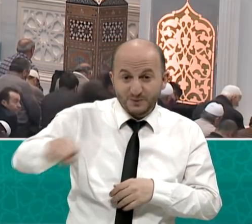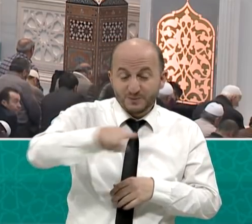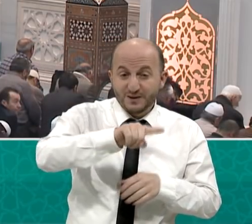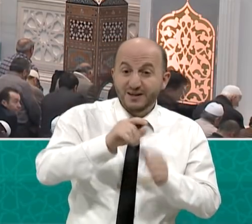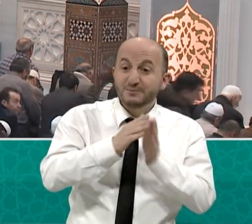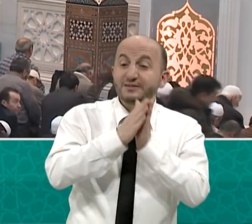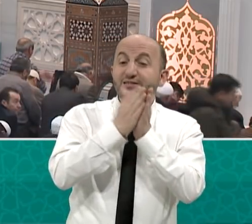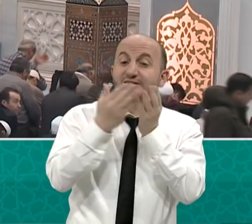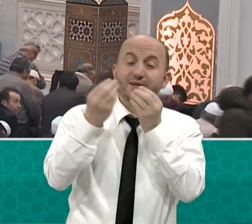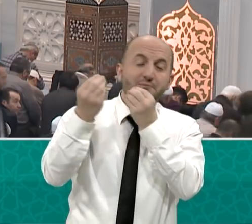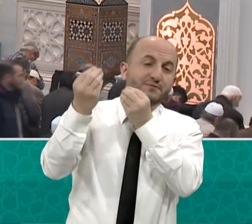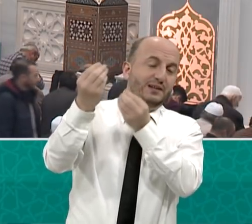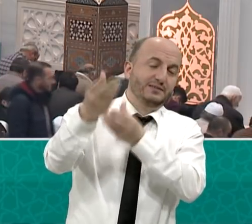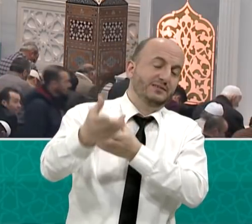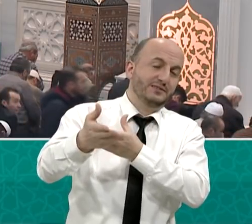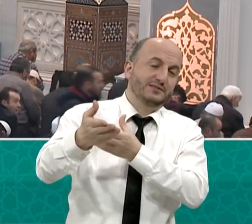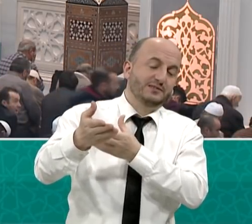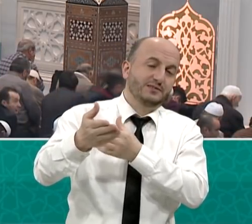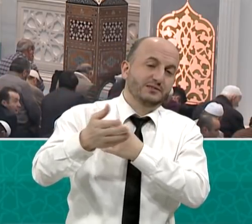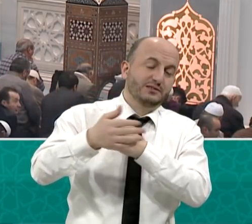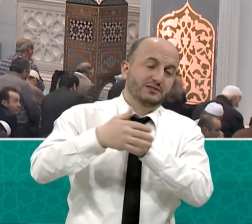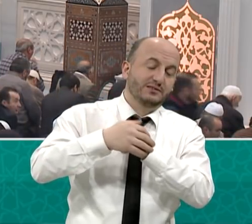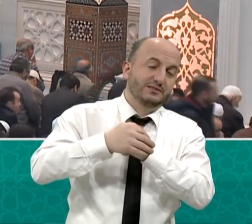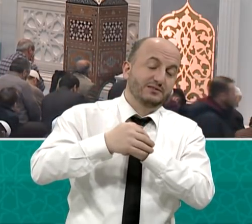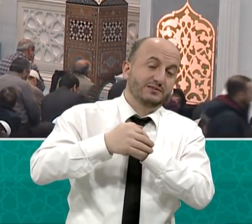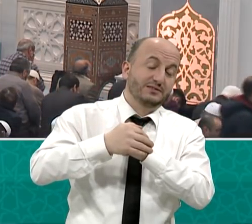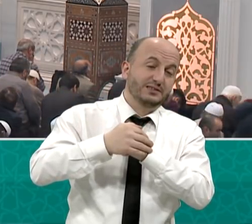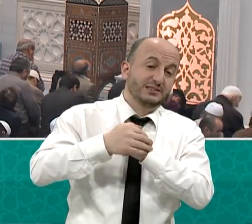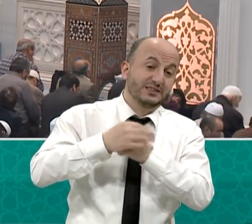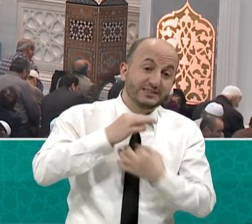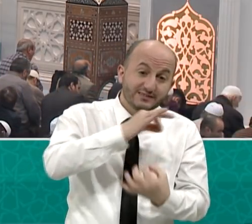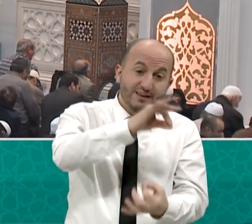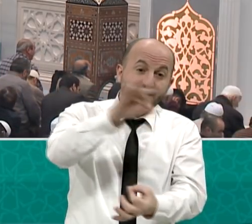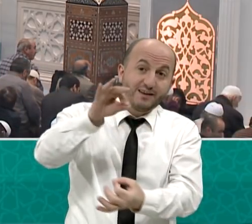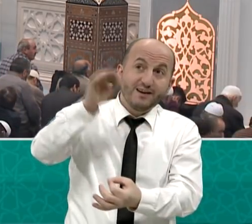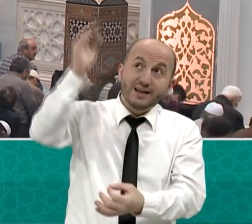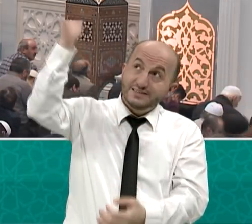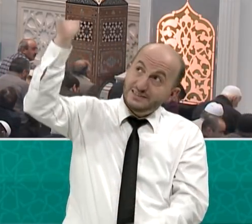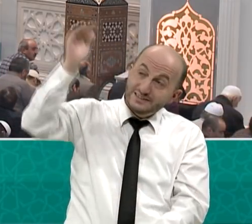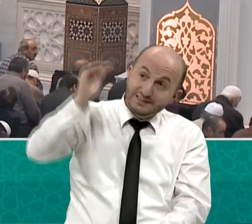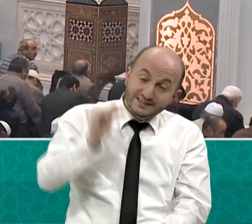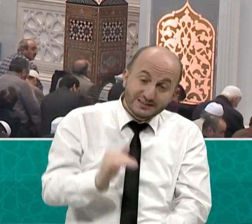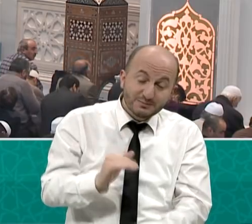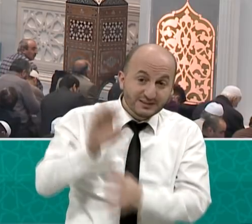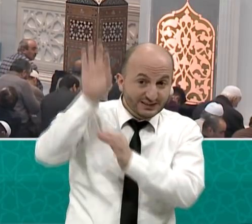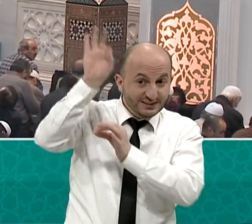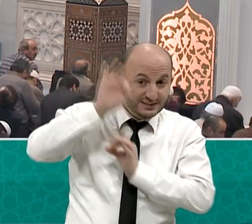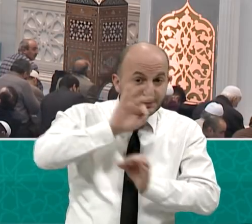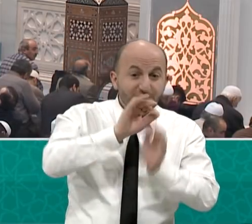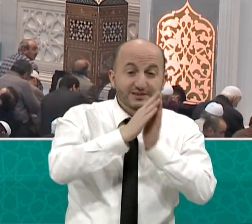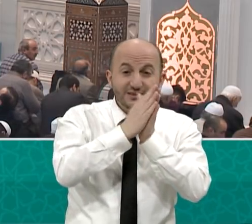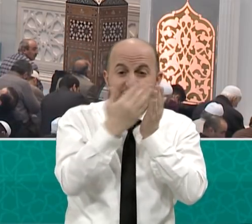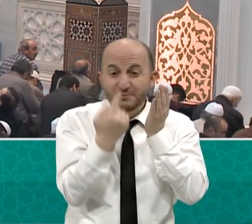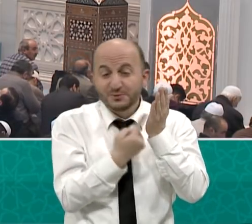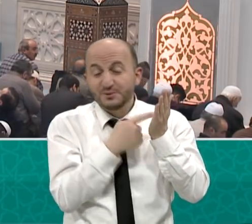verdik diyor. فَاسْتَنَّاهُ عَلَى عِلْمٍ وَهُدًا وَرَحْمَةً Evet, indirdiğimiz o kitap, getirdiğimiz o kitap,